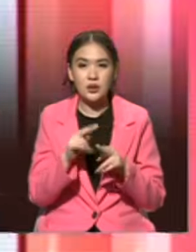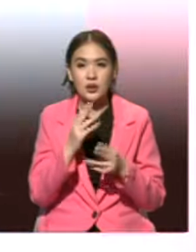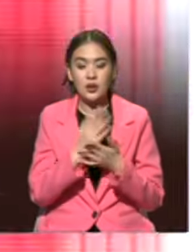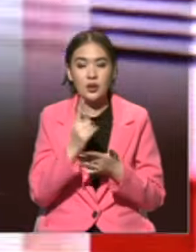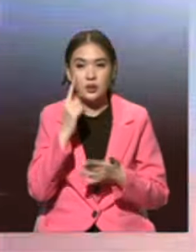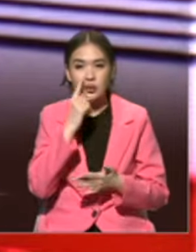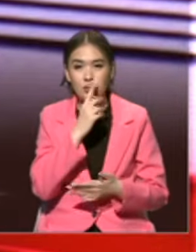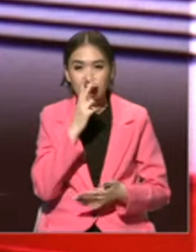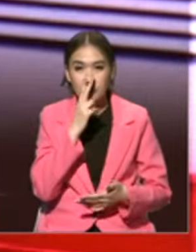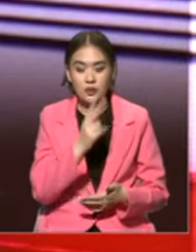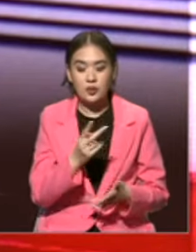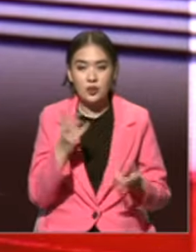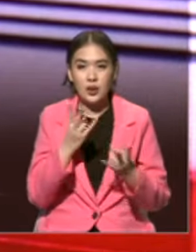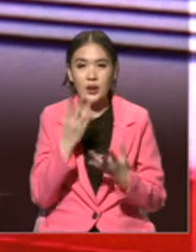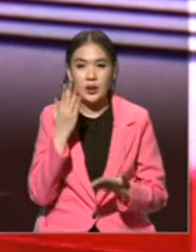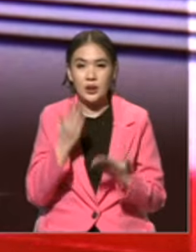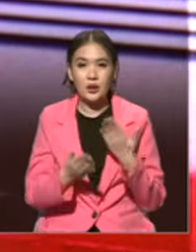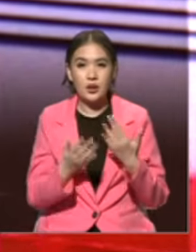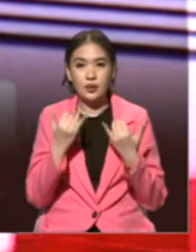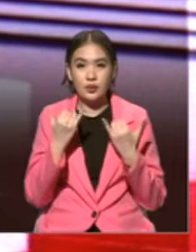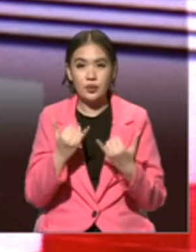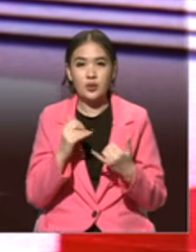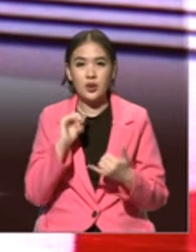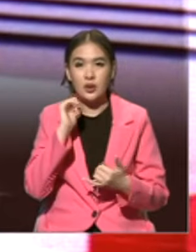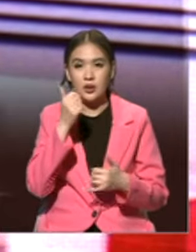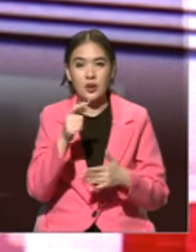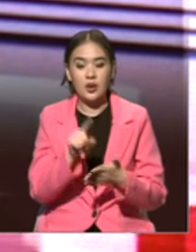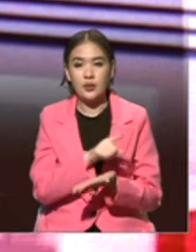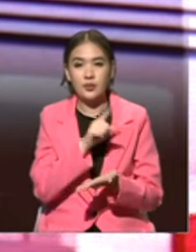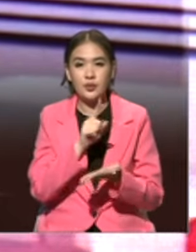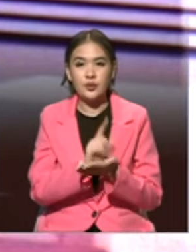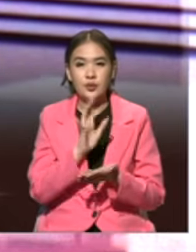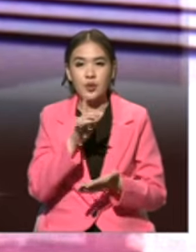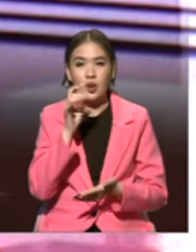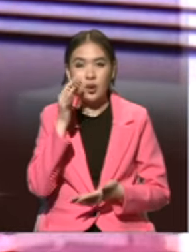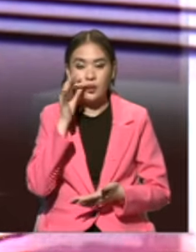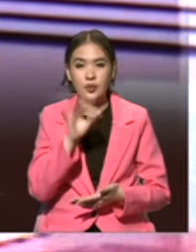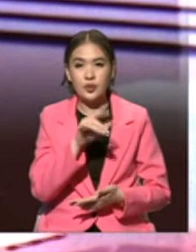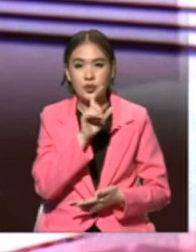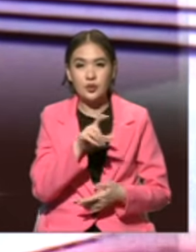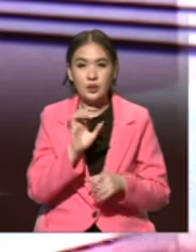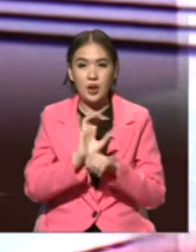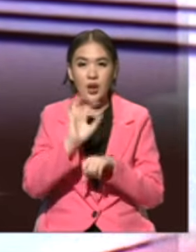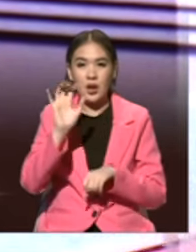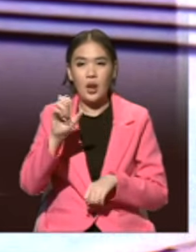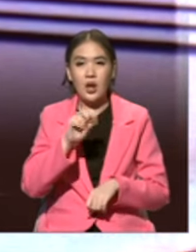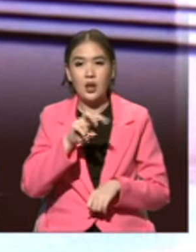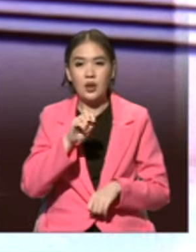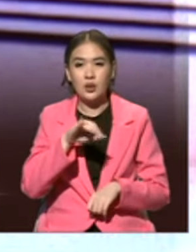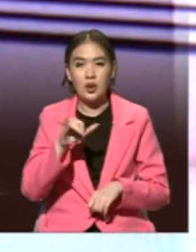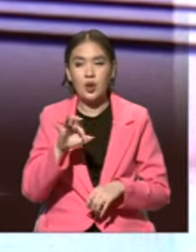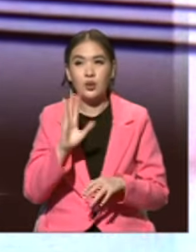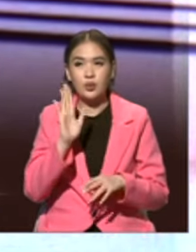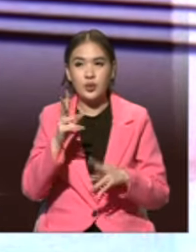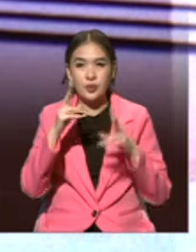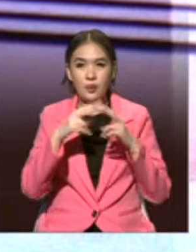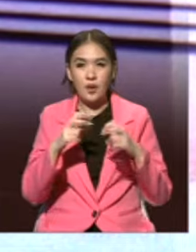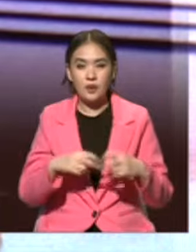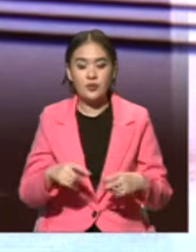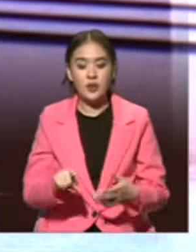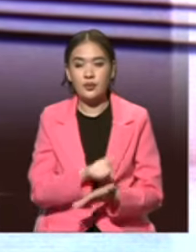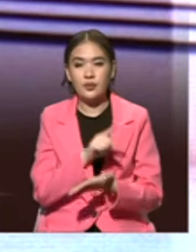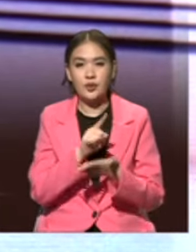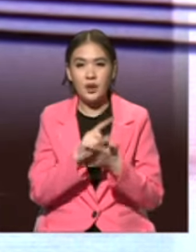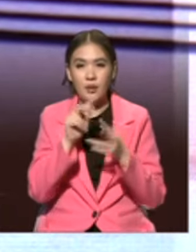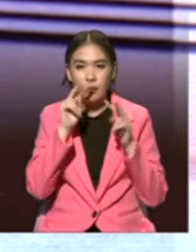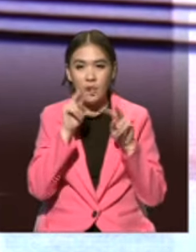көру керек. Егер бүгін болып түссе, біз ертең міндетті түрде мамандар жібереміз анықтау. Міндетті түрде жібересіздер, міндетті түрде, бұл біздің